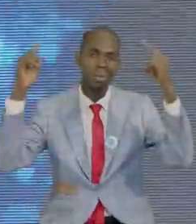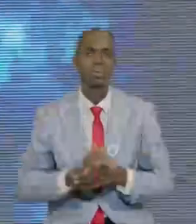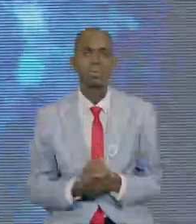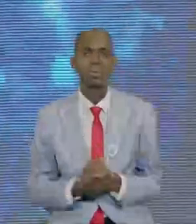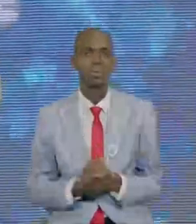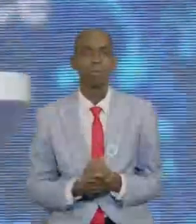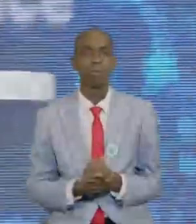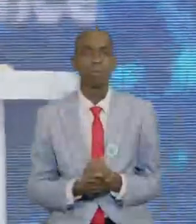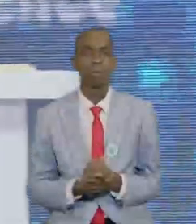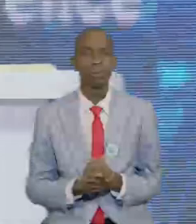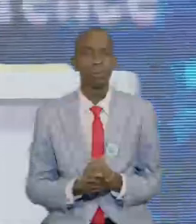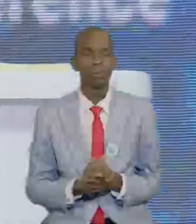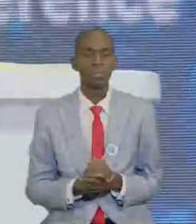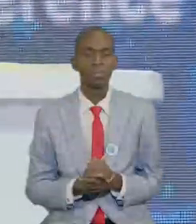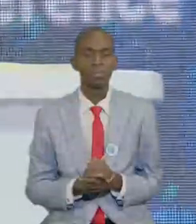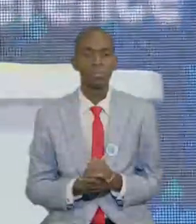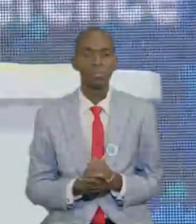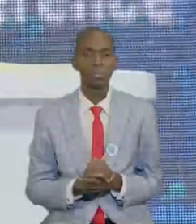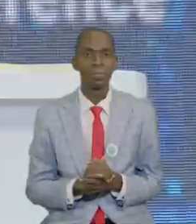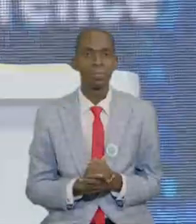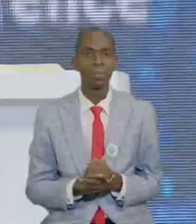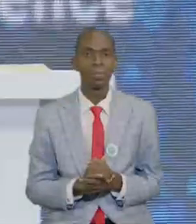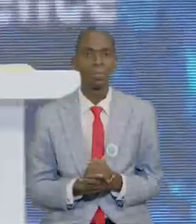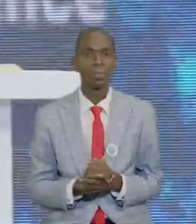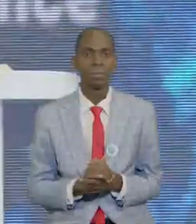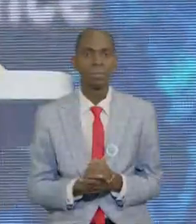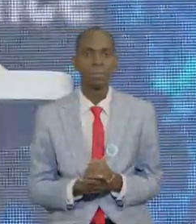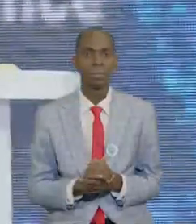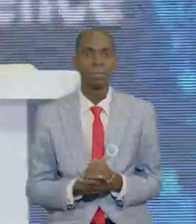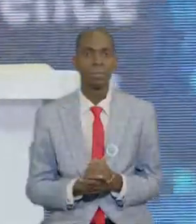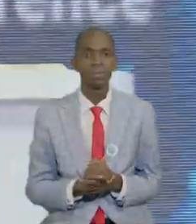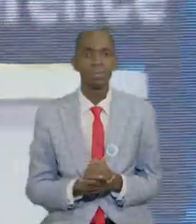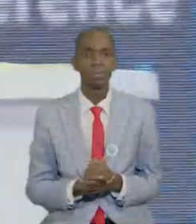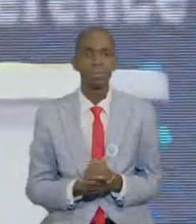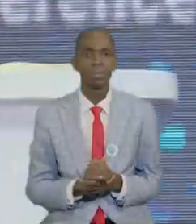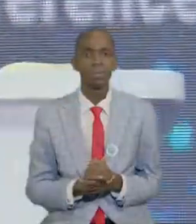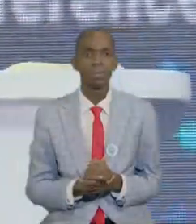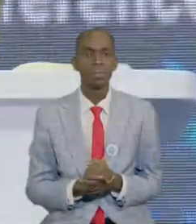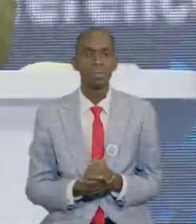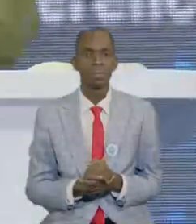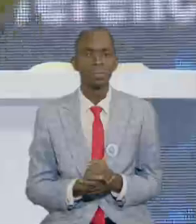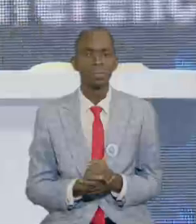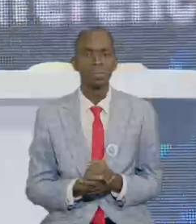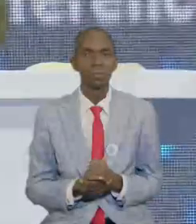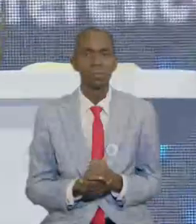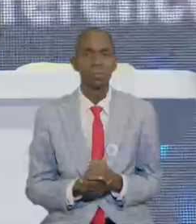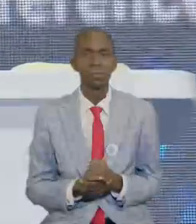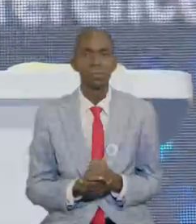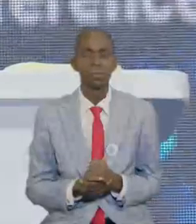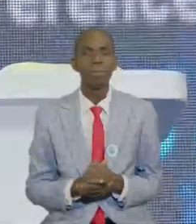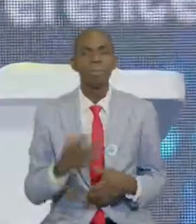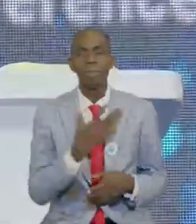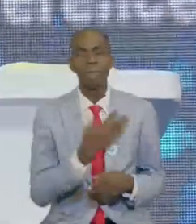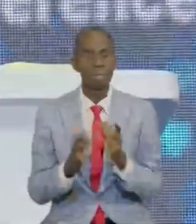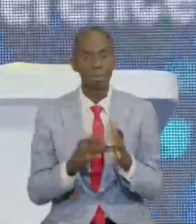toute chose sur la terre, ainsi la puissance du Seigneur que vous recevrez est plus élevée que tout et aucune puissance ne peut s'opposer à vous. I say,